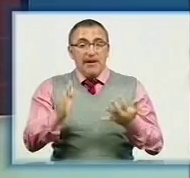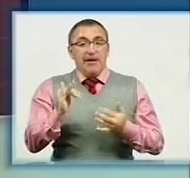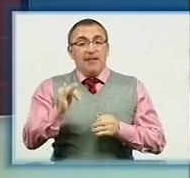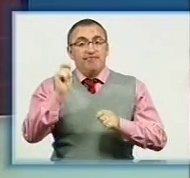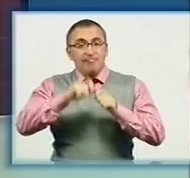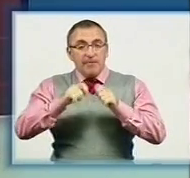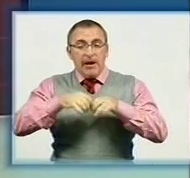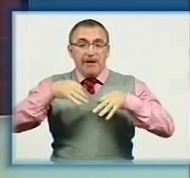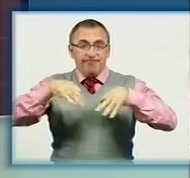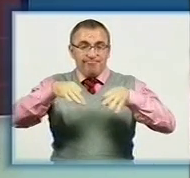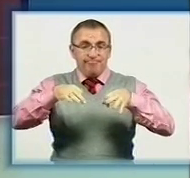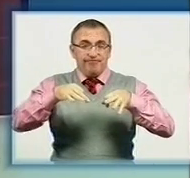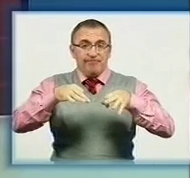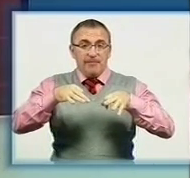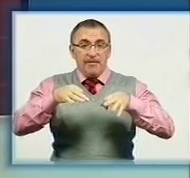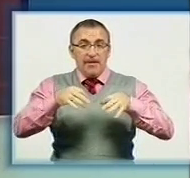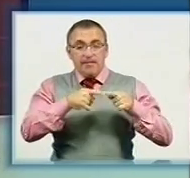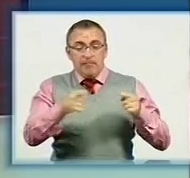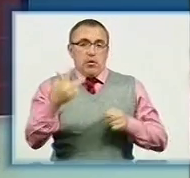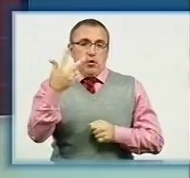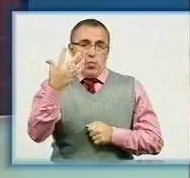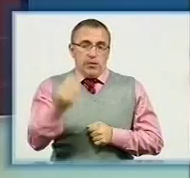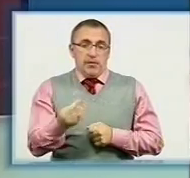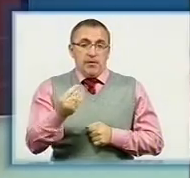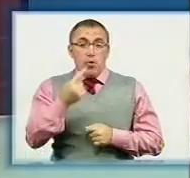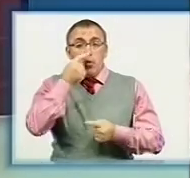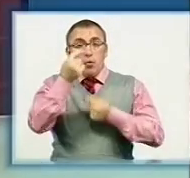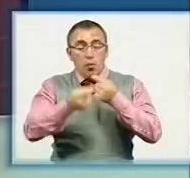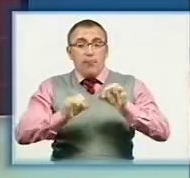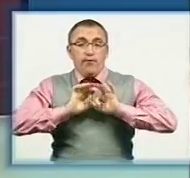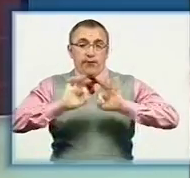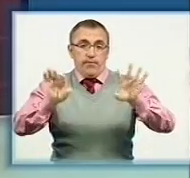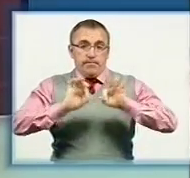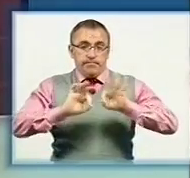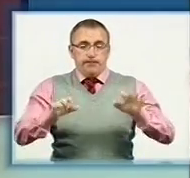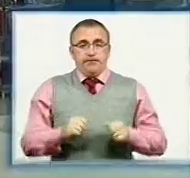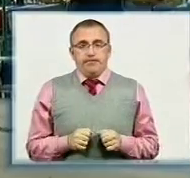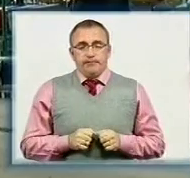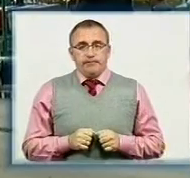тест-драйв техніки будуть проводити протягом 3 днів. Докладніше в репортажі Інни Примак.